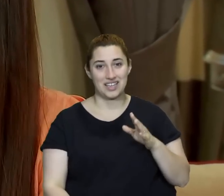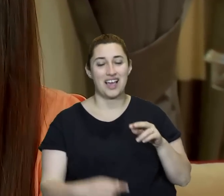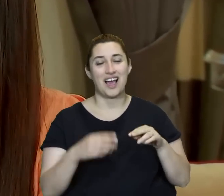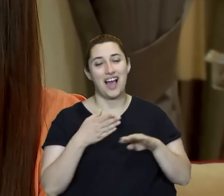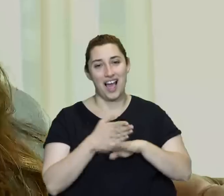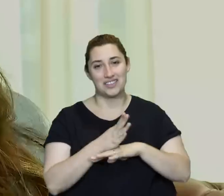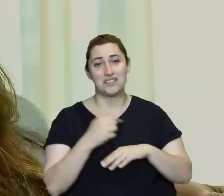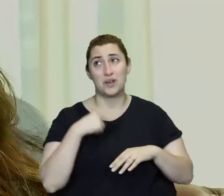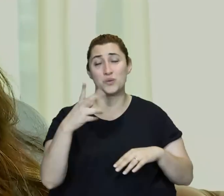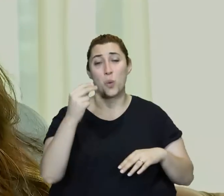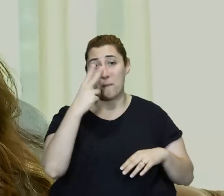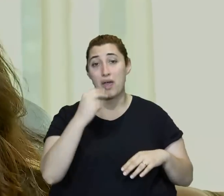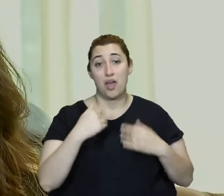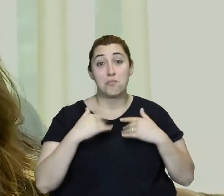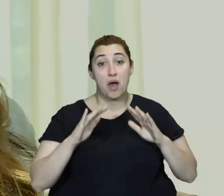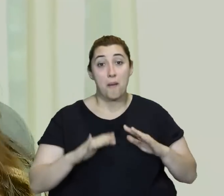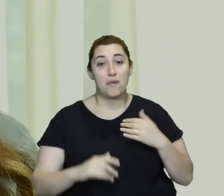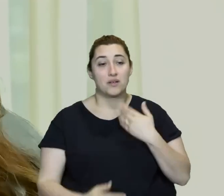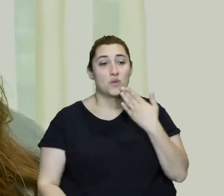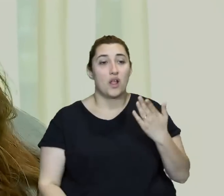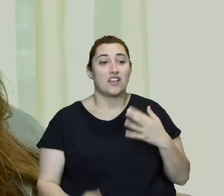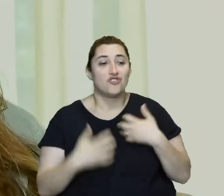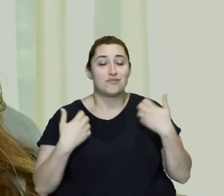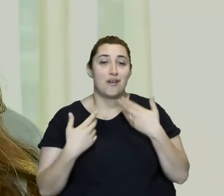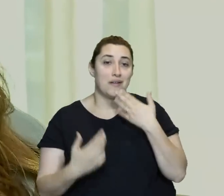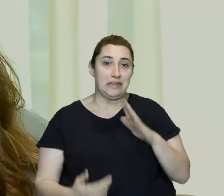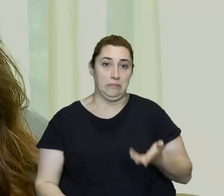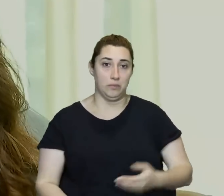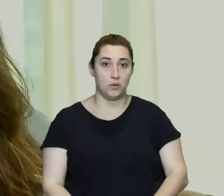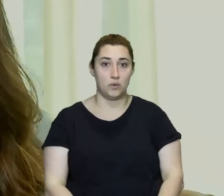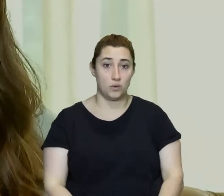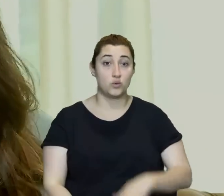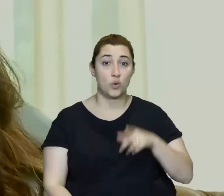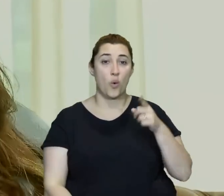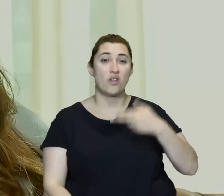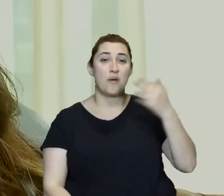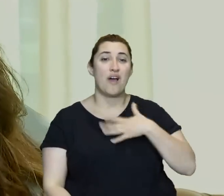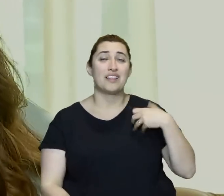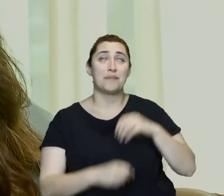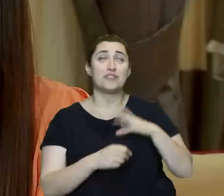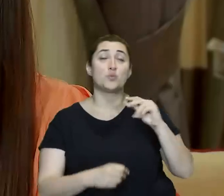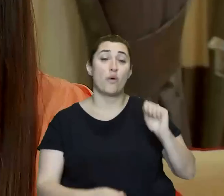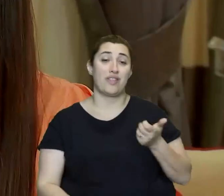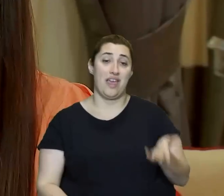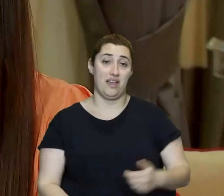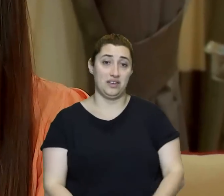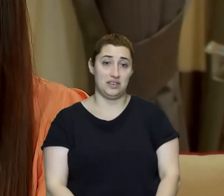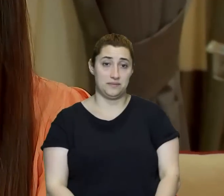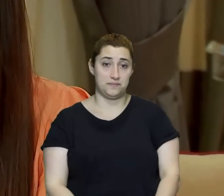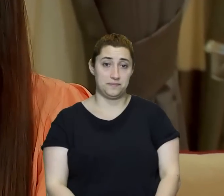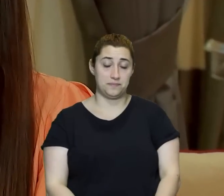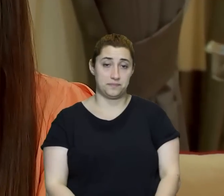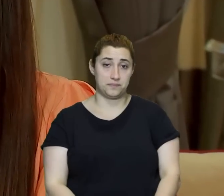Aslına bakacak olursanız ben de çok beğendim ama işte söylemeye cesaret edemedim. Çünkü o tablo annem için gerçekten değerli.